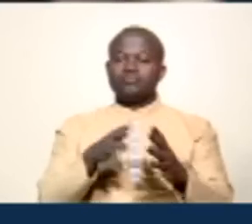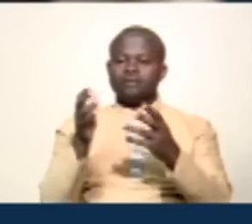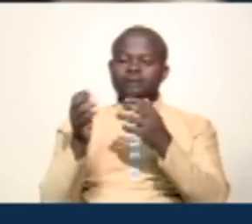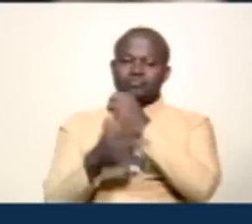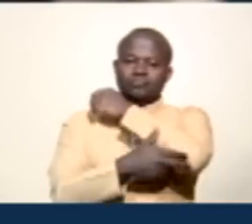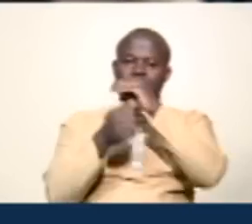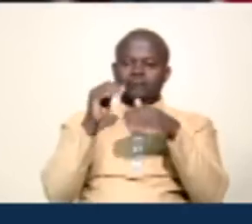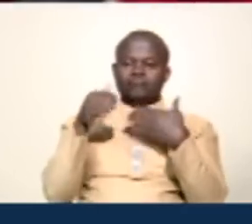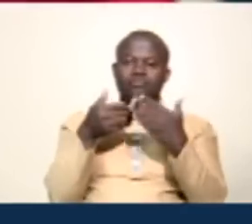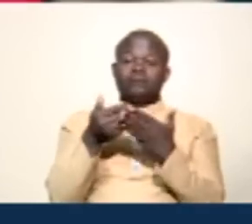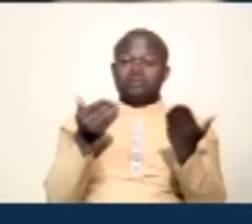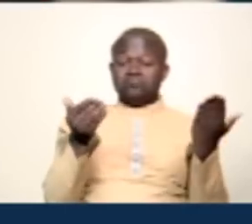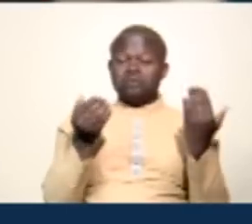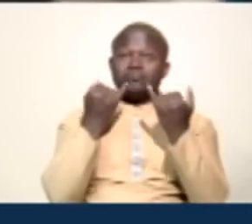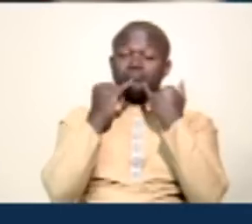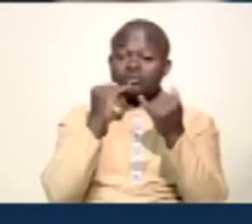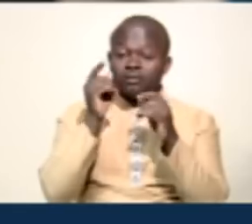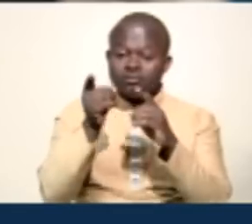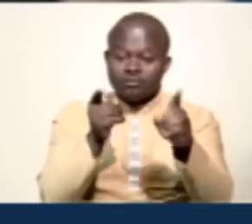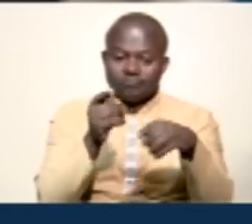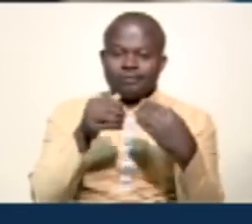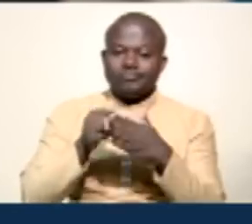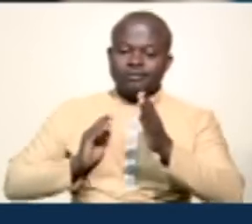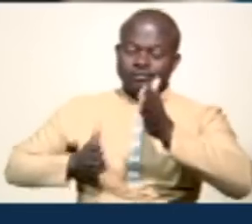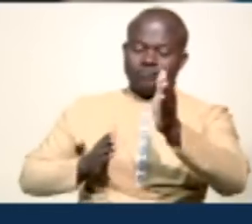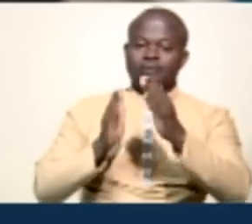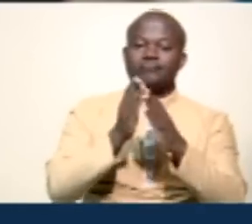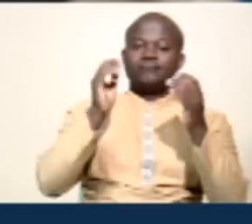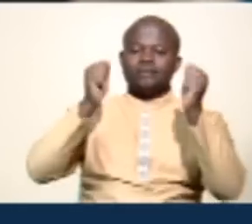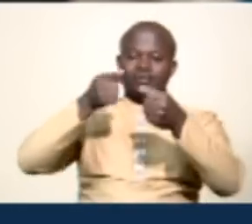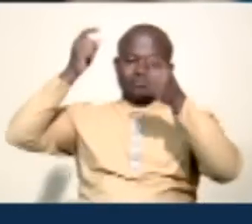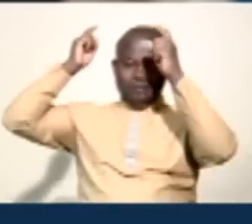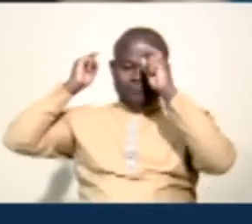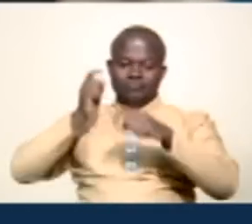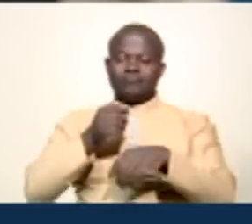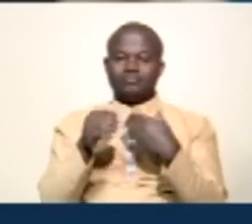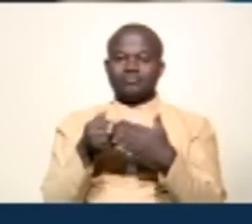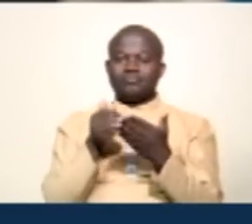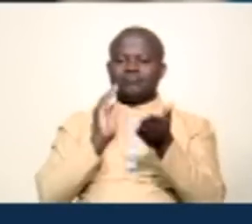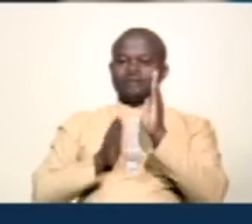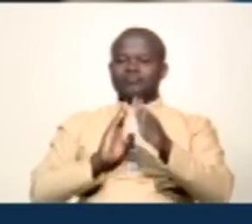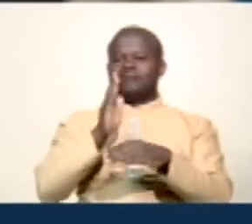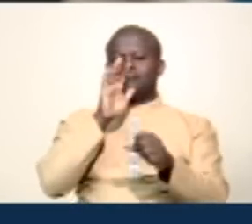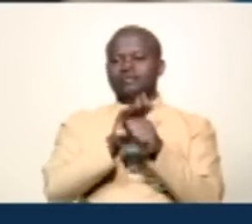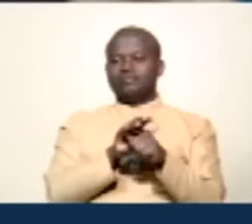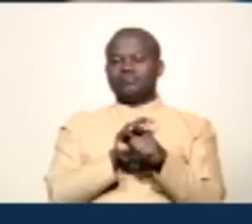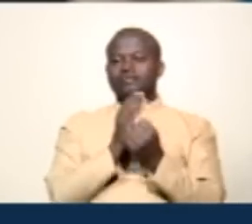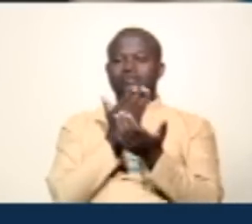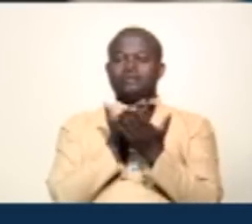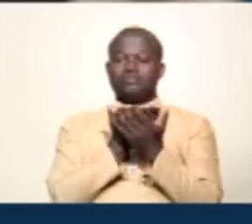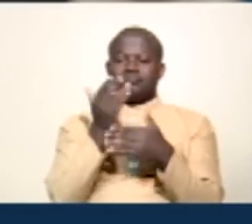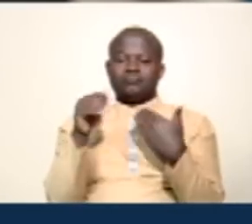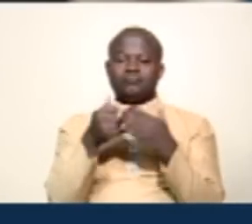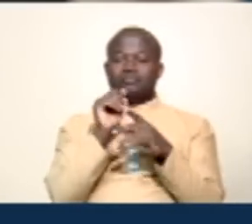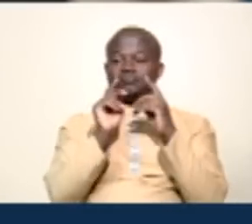ikahu, ngize ngo ndamuvuga, aranyirukanka navuzana isuka za nishoka, aranyirukanka na cyane